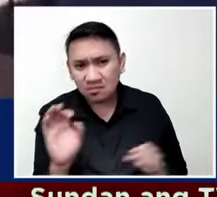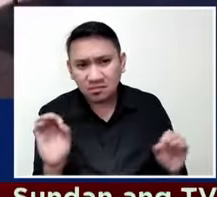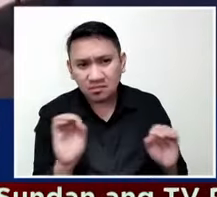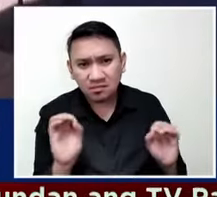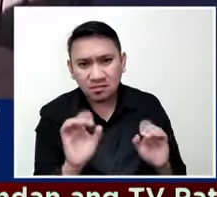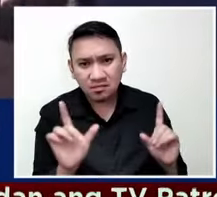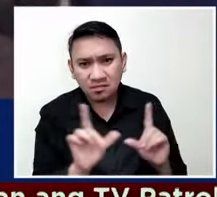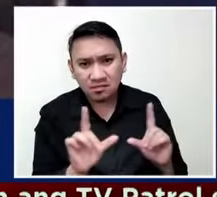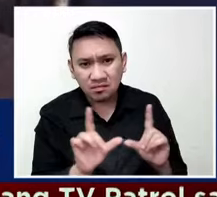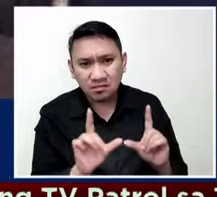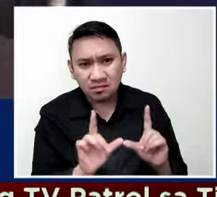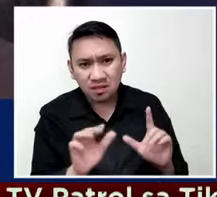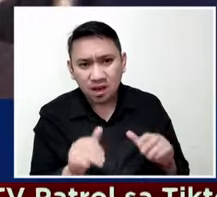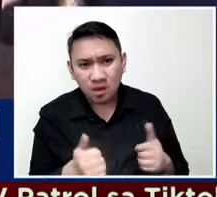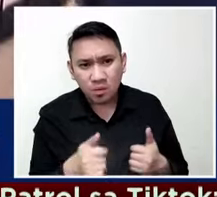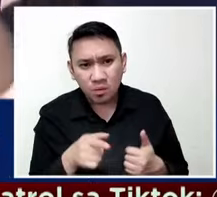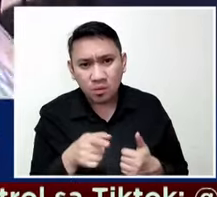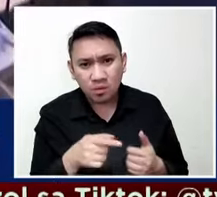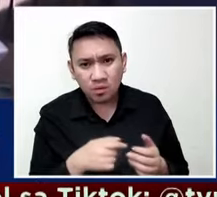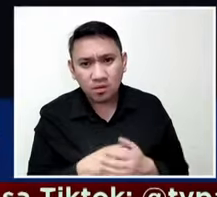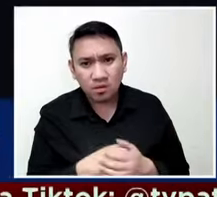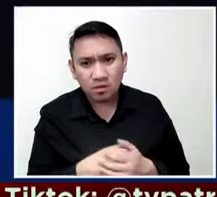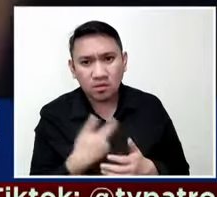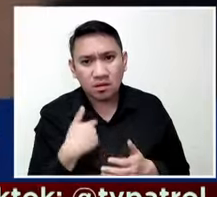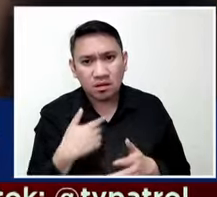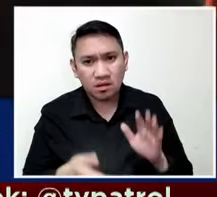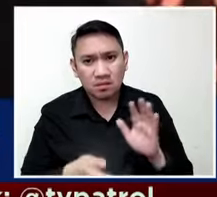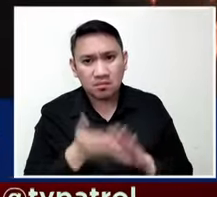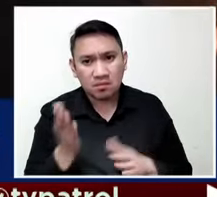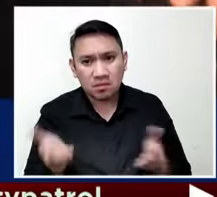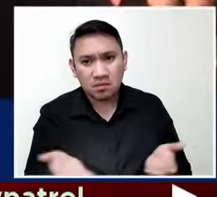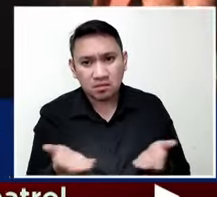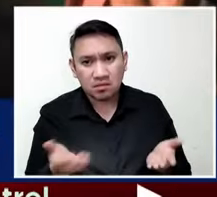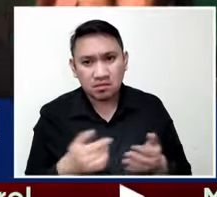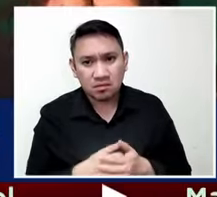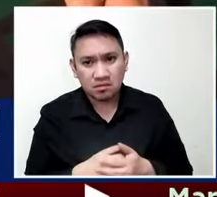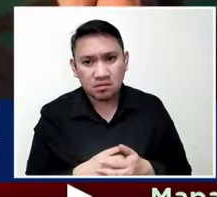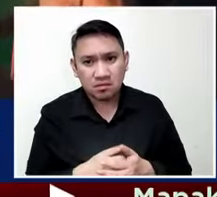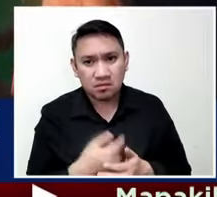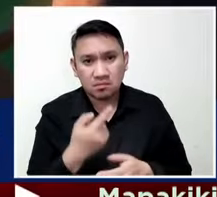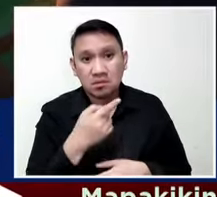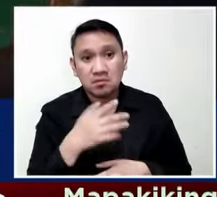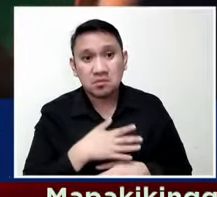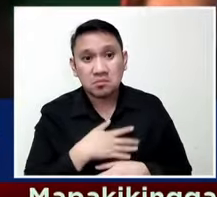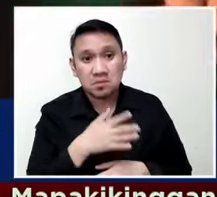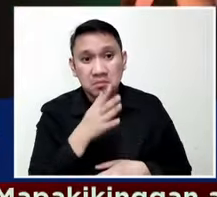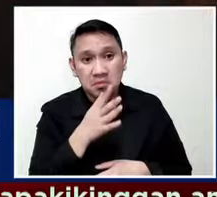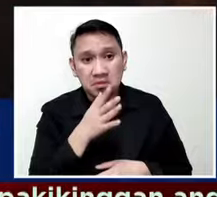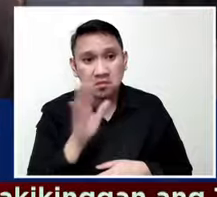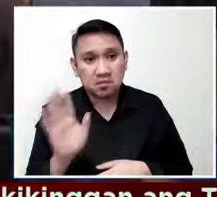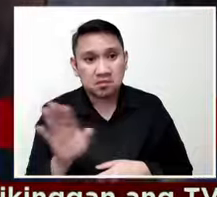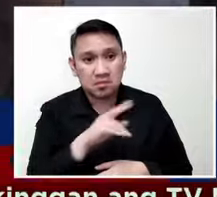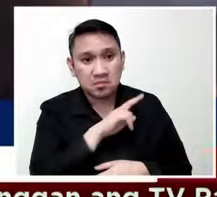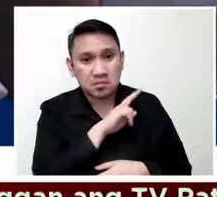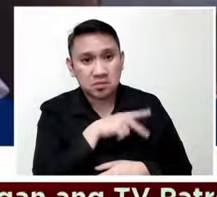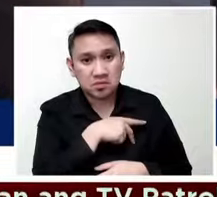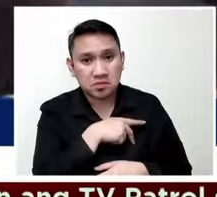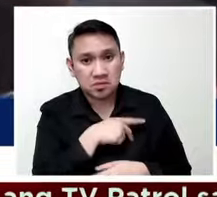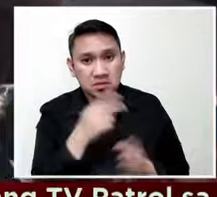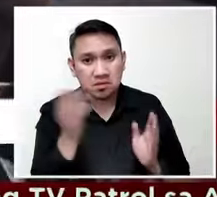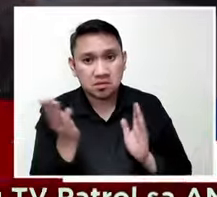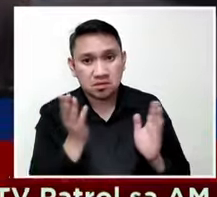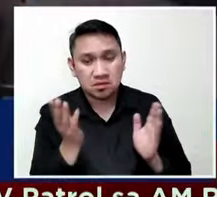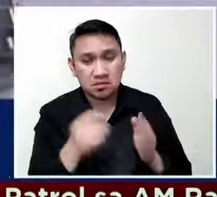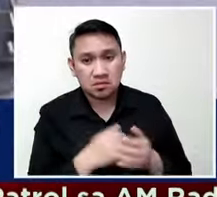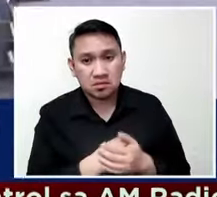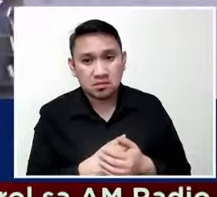pa nagawa mga pili yan? Dumaan lang po. Kamama ko po. Personal service po. Lime pa